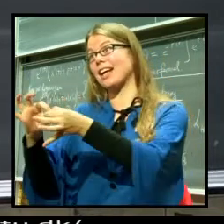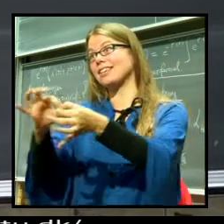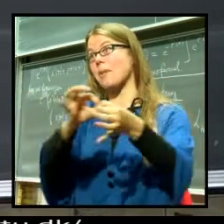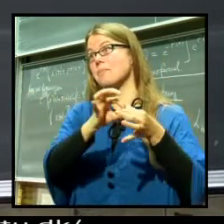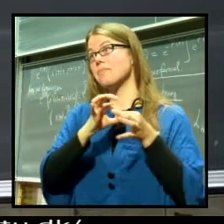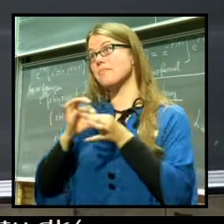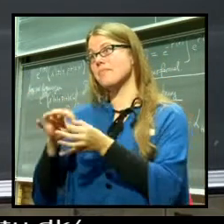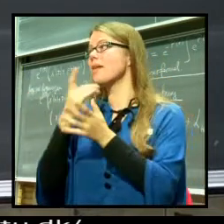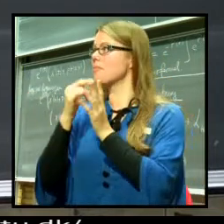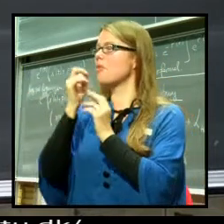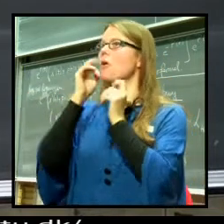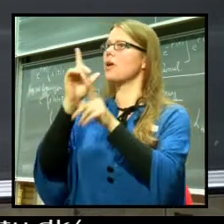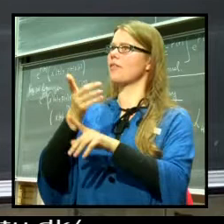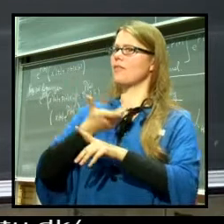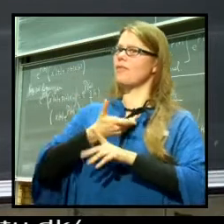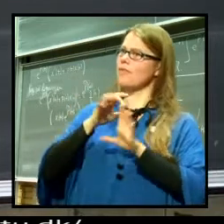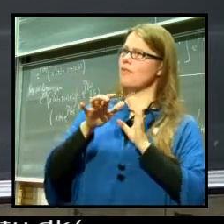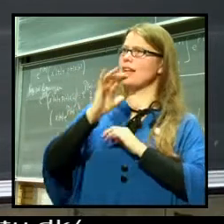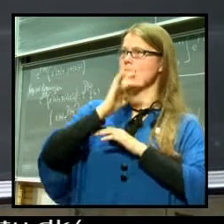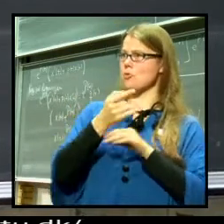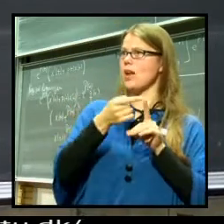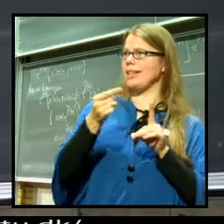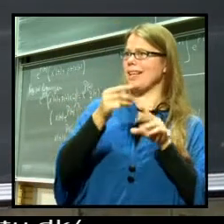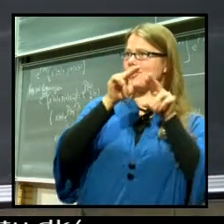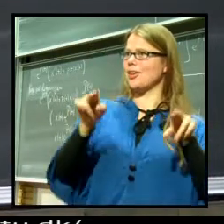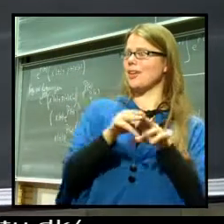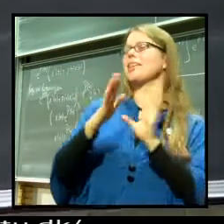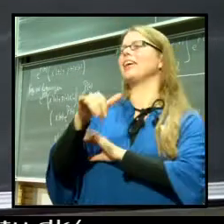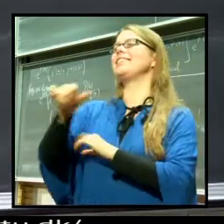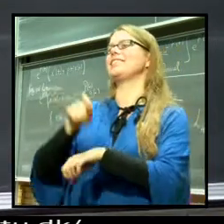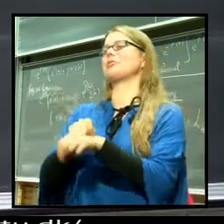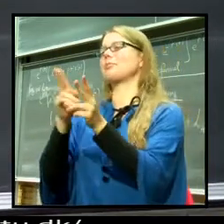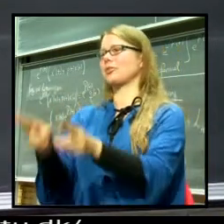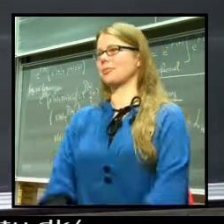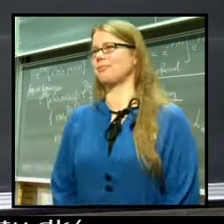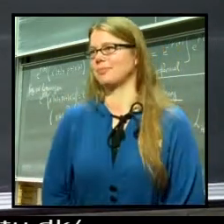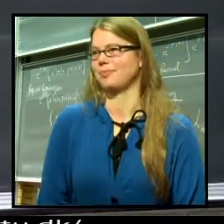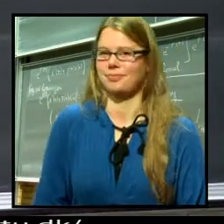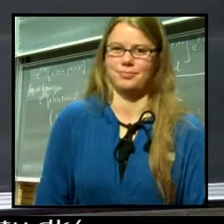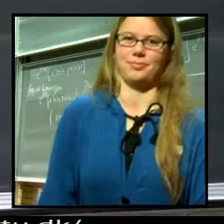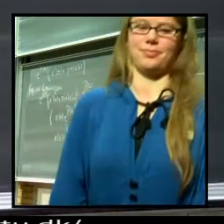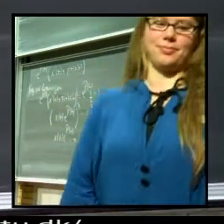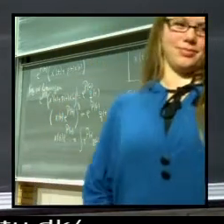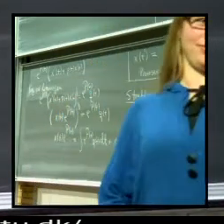meget vi bruger den lineære teori. Ikke? 10 minutter pause, folkens. Yeah.